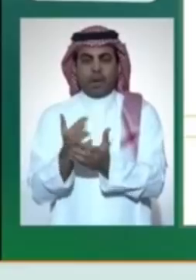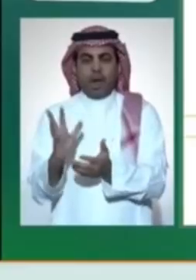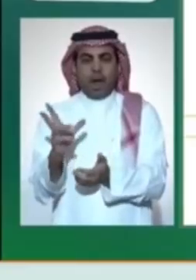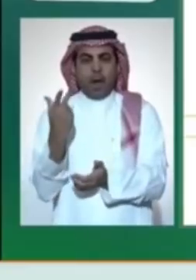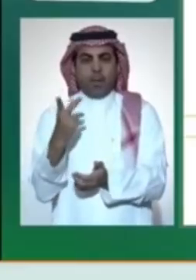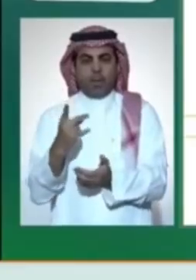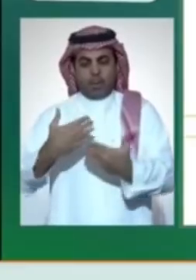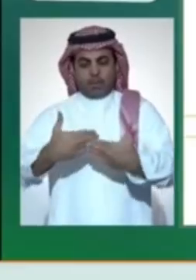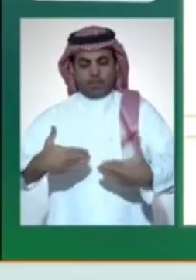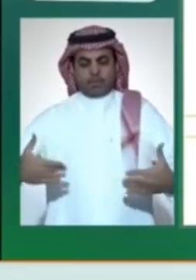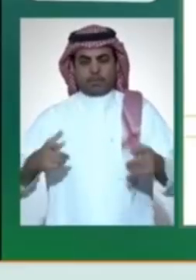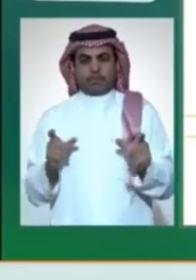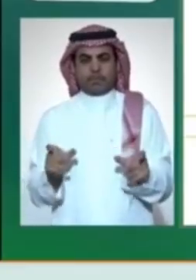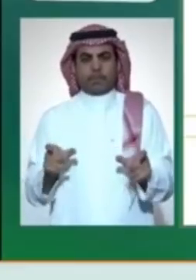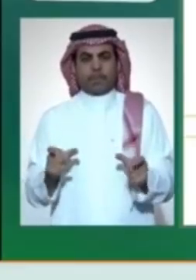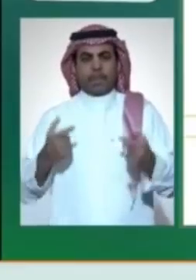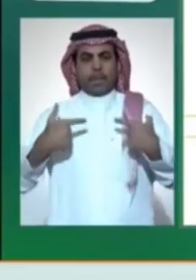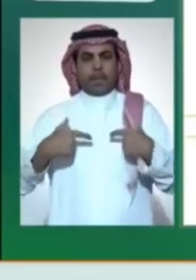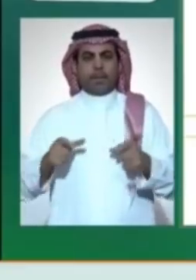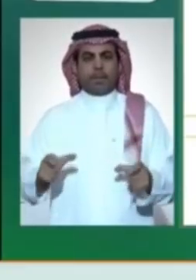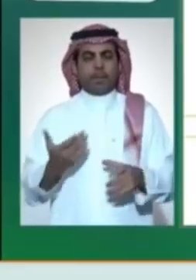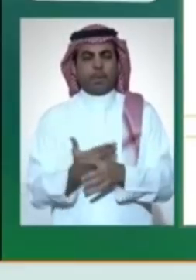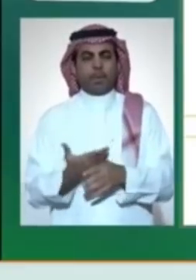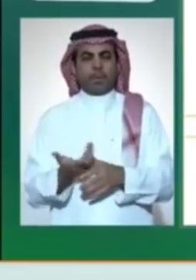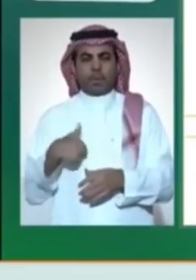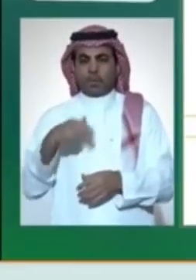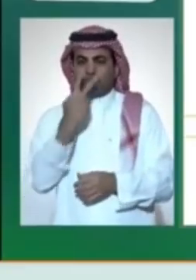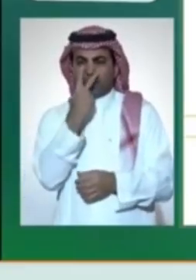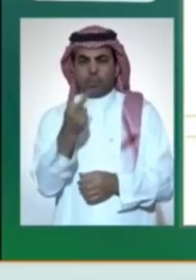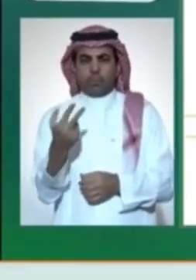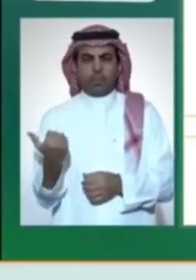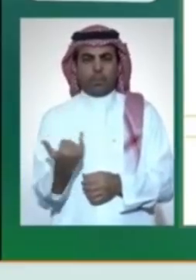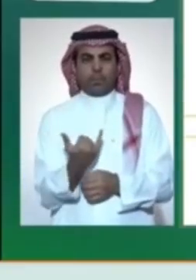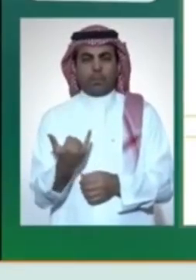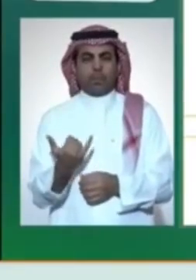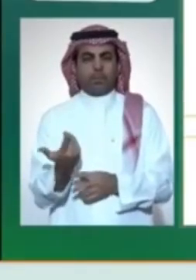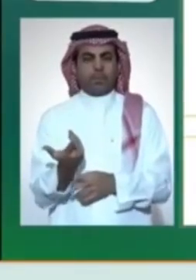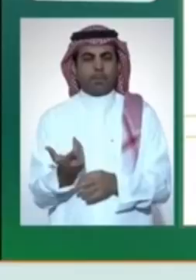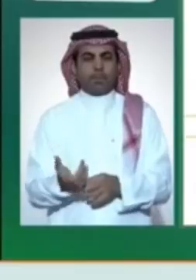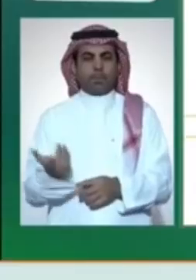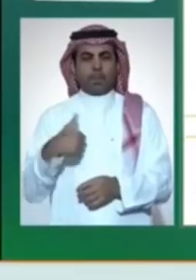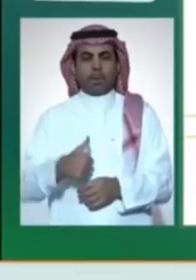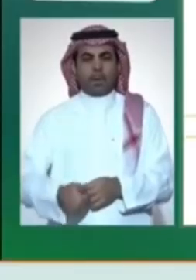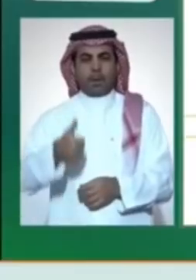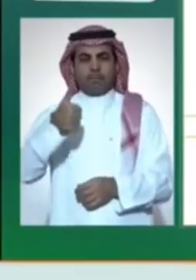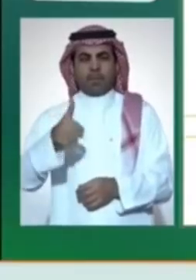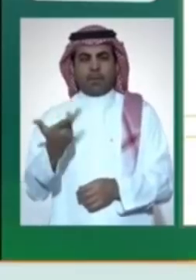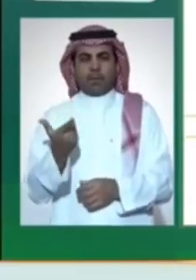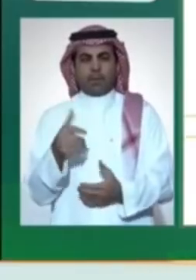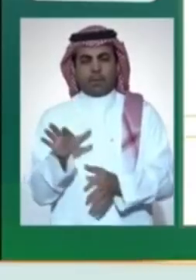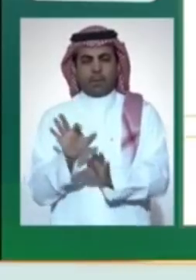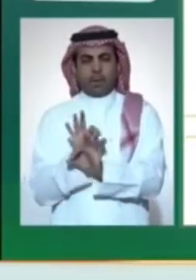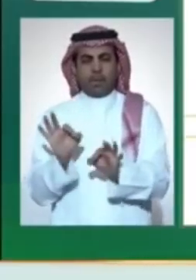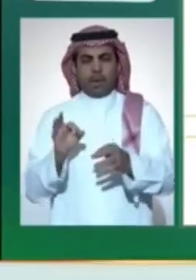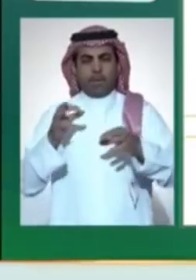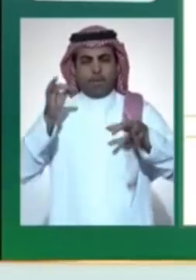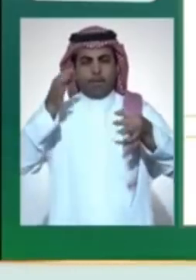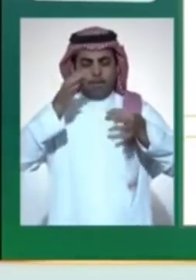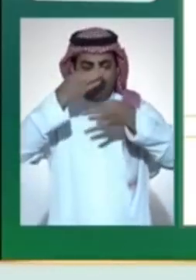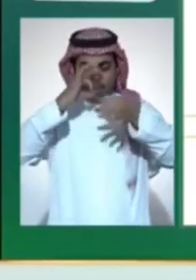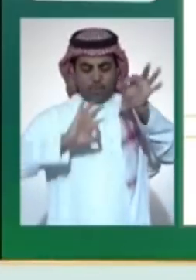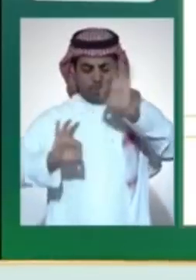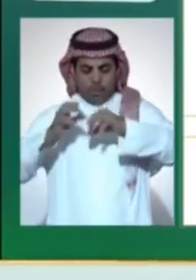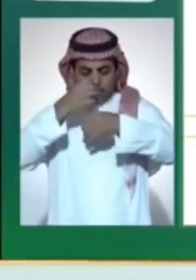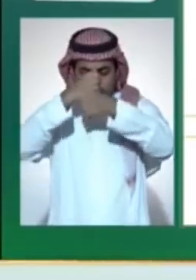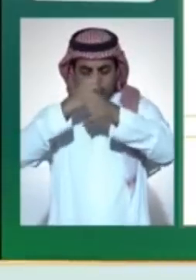مناعة. ومن أهم الوسائل لها حاليا فيما نراه حاليا في هذا الفيروس هو ما سيكون من نتائج الأبحاث العلمية باتجاه